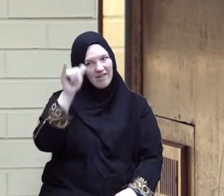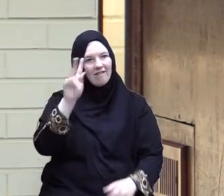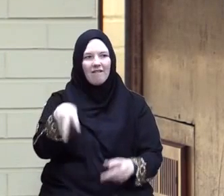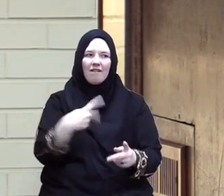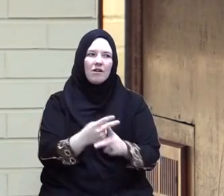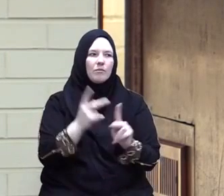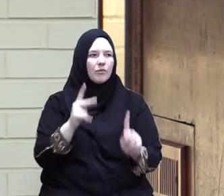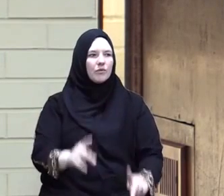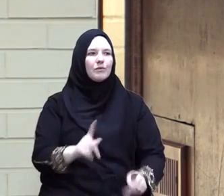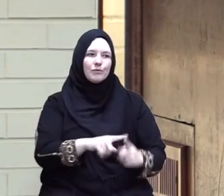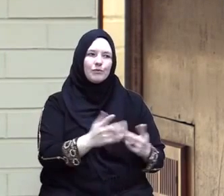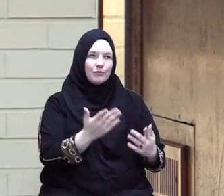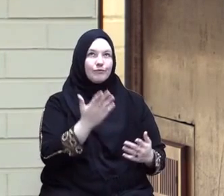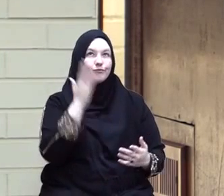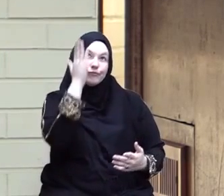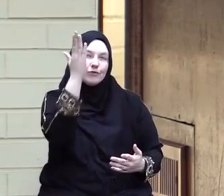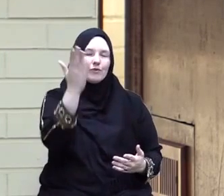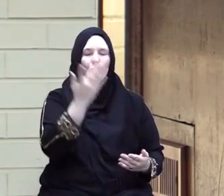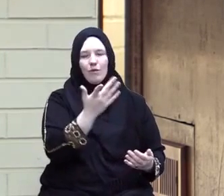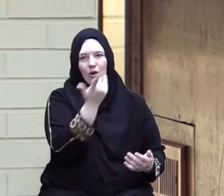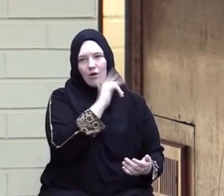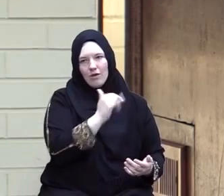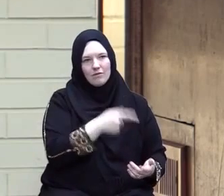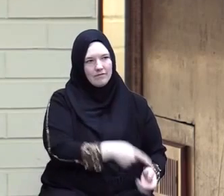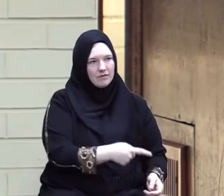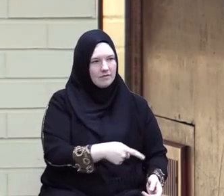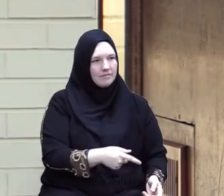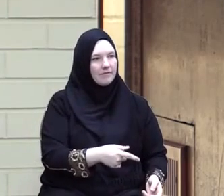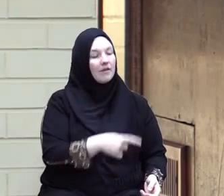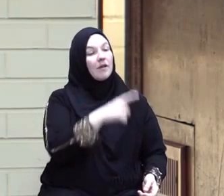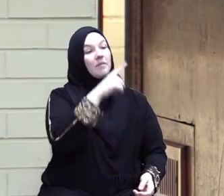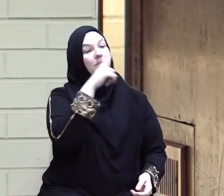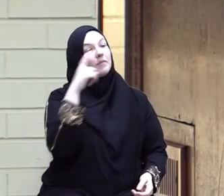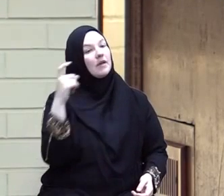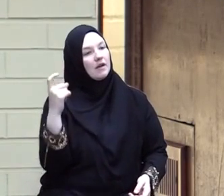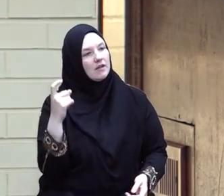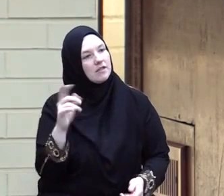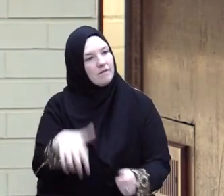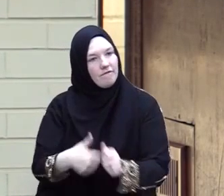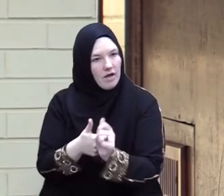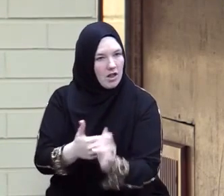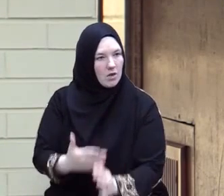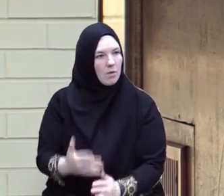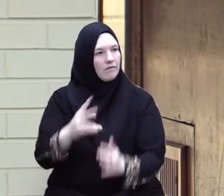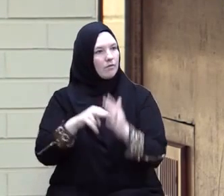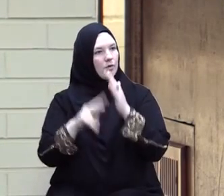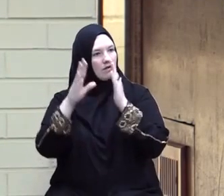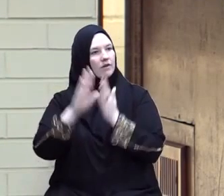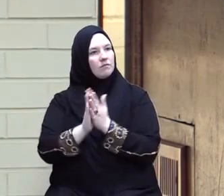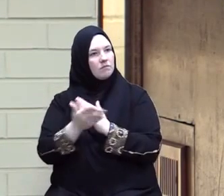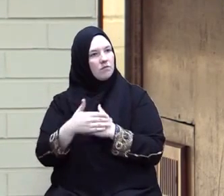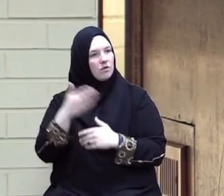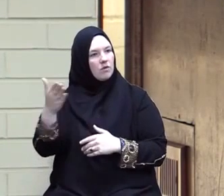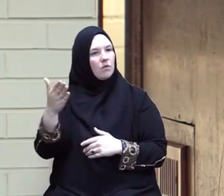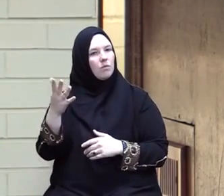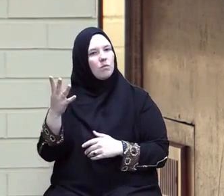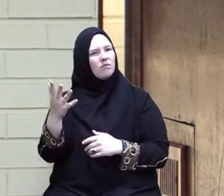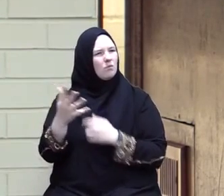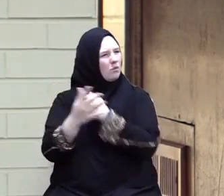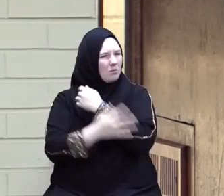they justify it for themselves because the followers of the Prophet ﷺ were the